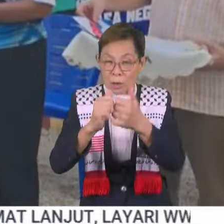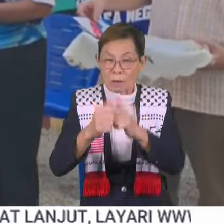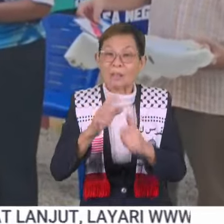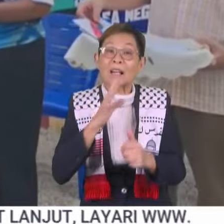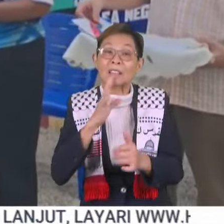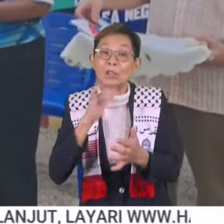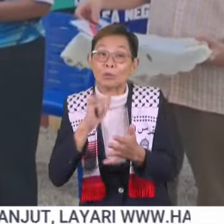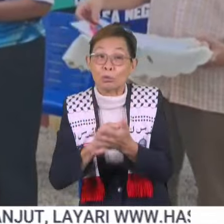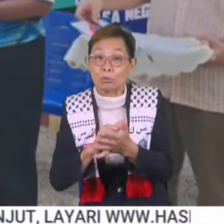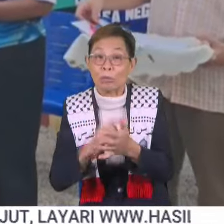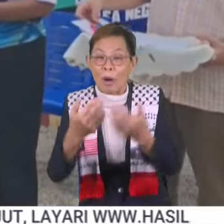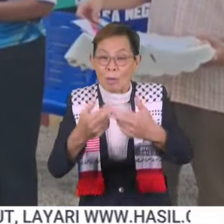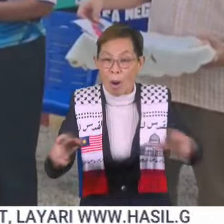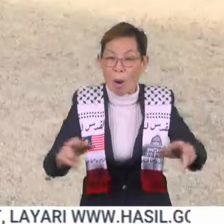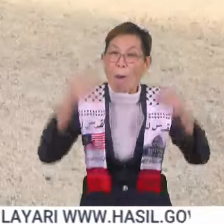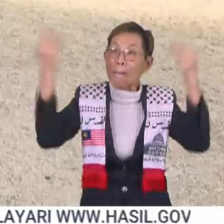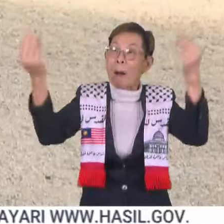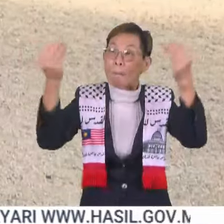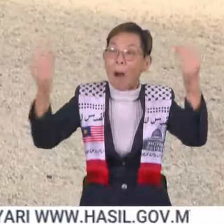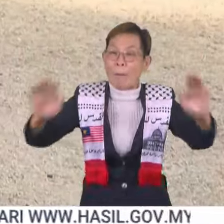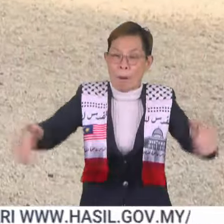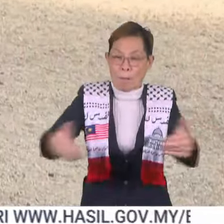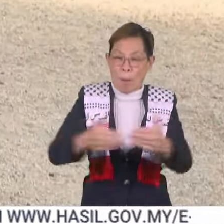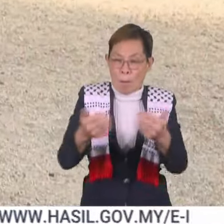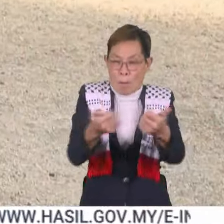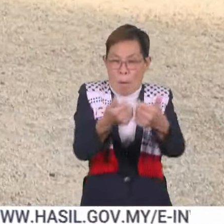Beliau berkata demikian selepas merasmikan majlis